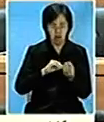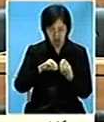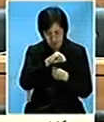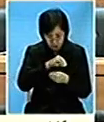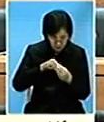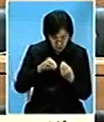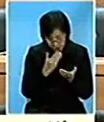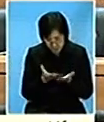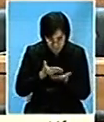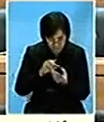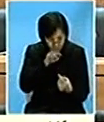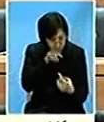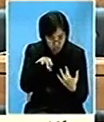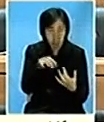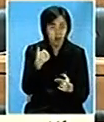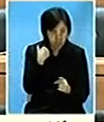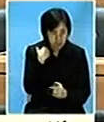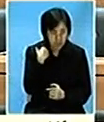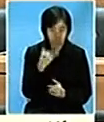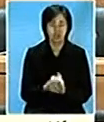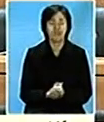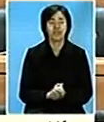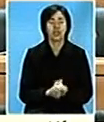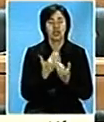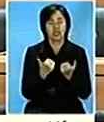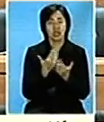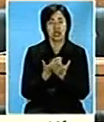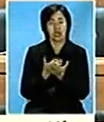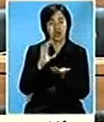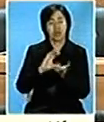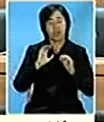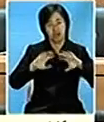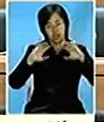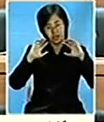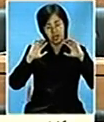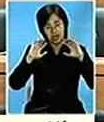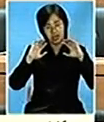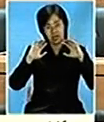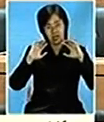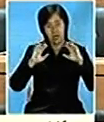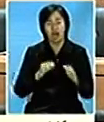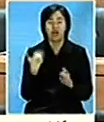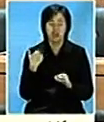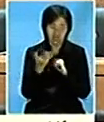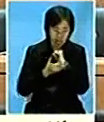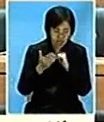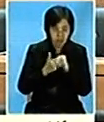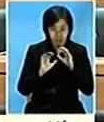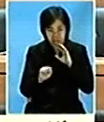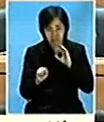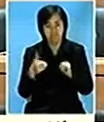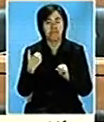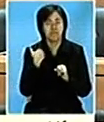ควรกล่าวคือนะครับท่านทุกวันนี้เนี่ยงบประมาณของรัฐบาลเอาไปปราบยาเสพติดก็เยอะแยะน